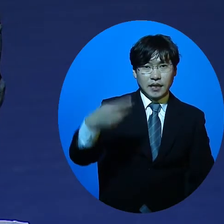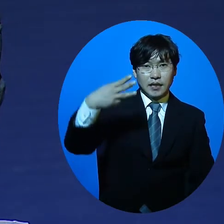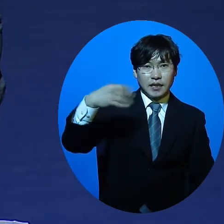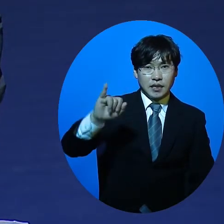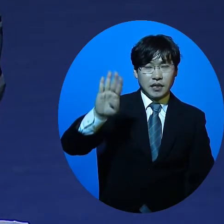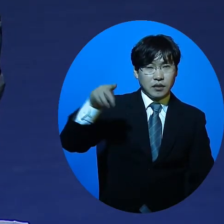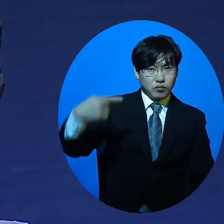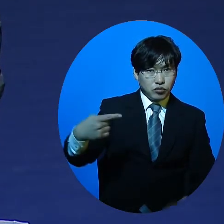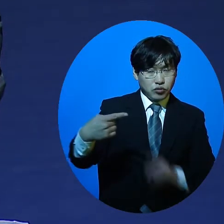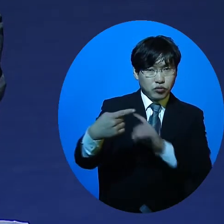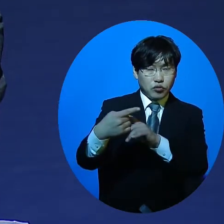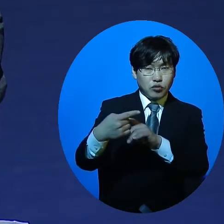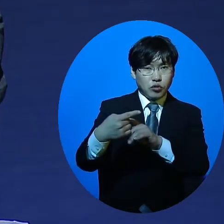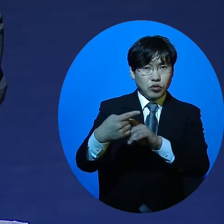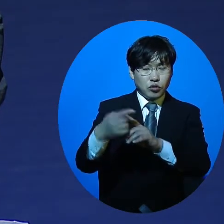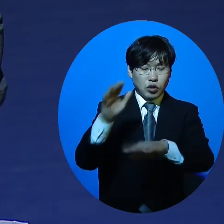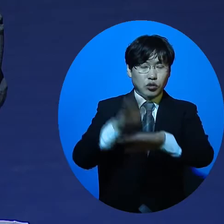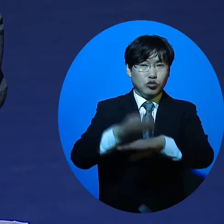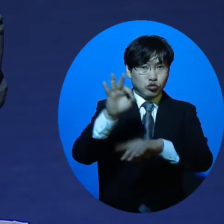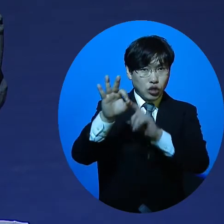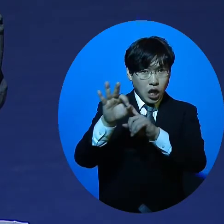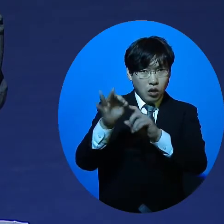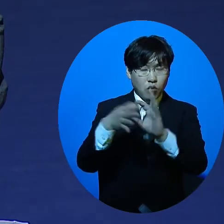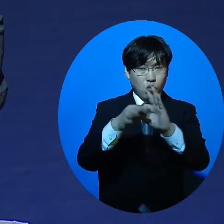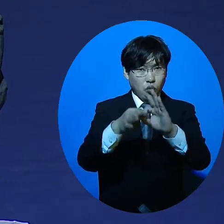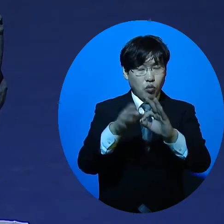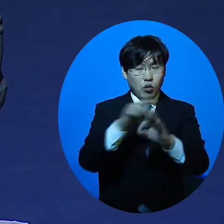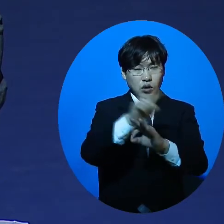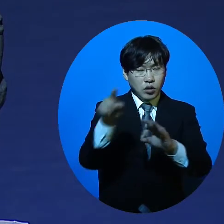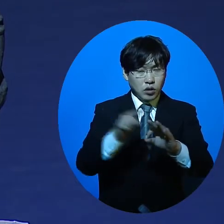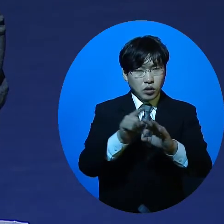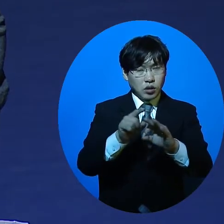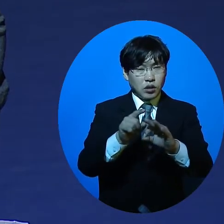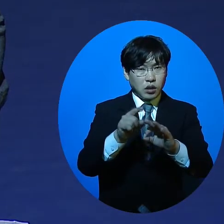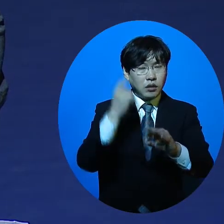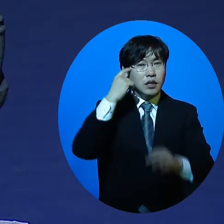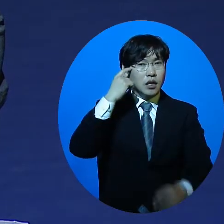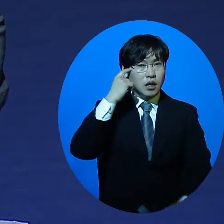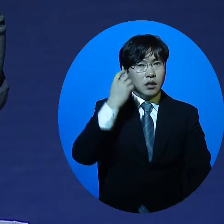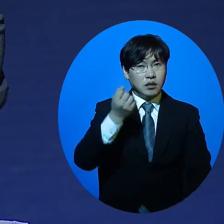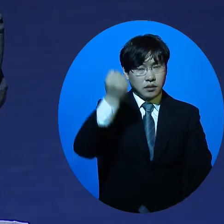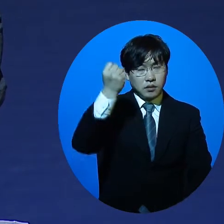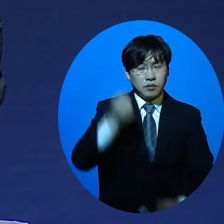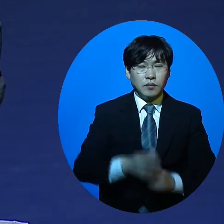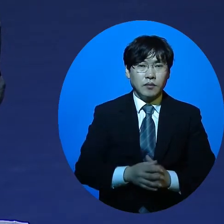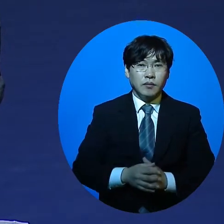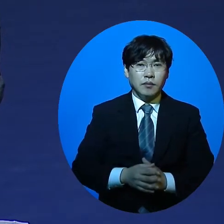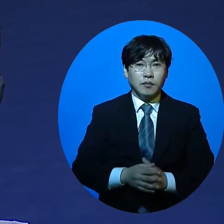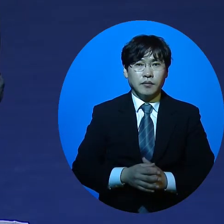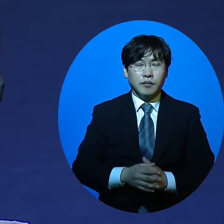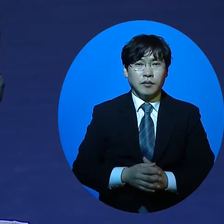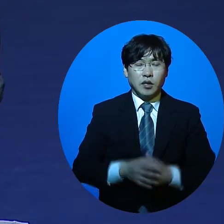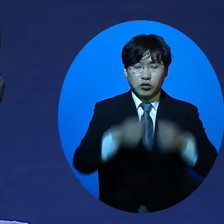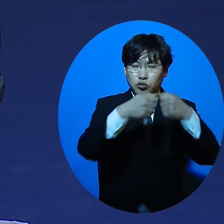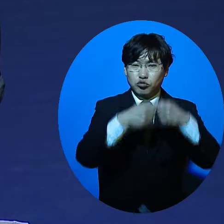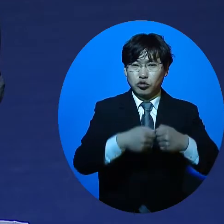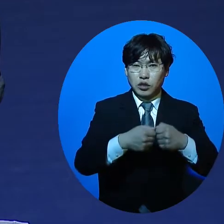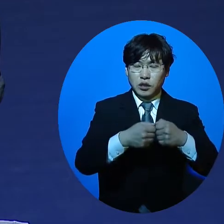어떤 보수 측면, 수당 측면 그런 부분이 아닐까 저는 생각이 들고요. 구체적인